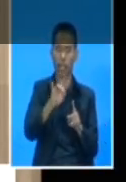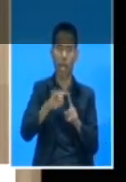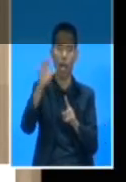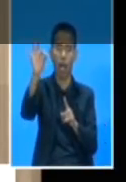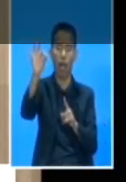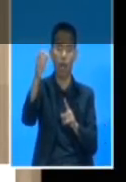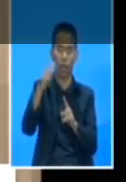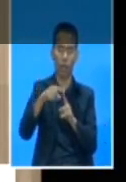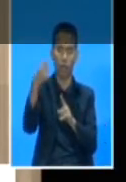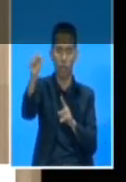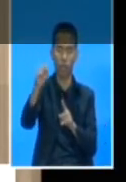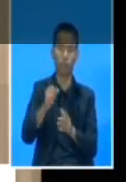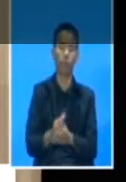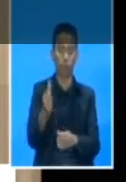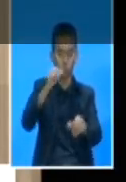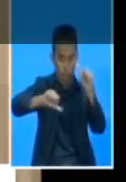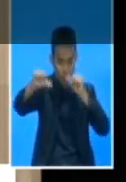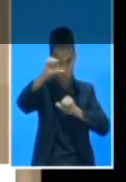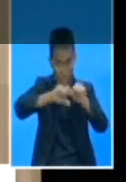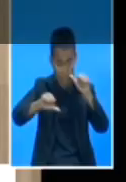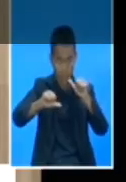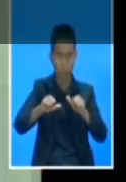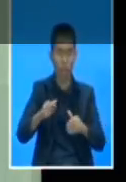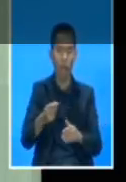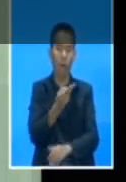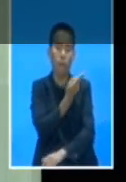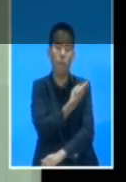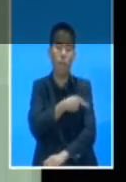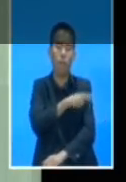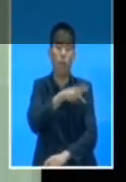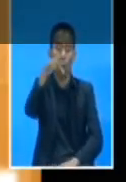ขออนุญาตพูดนิดนึงครับเพราะคุณหมอพรทิพย์ฝากมาด้วยครับ